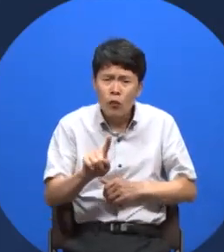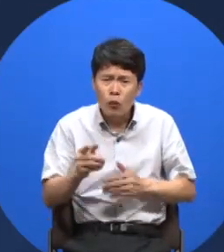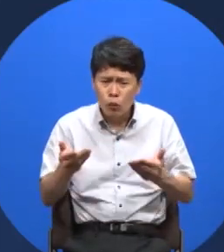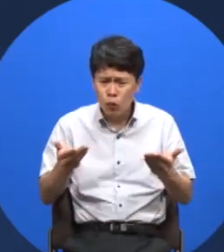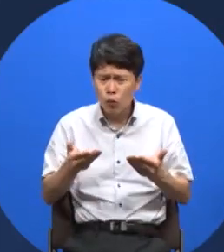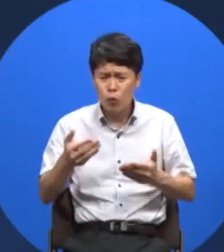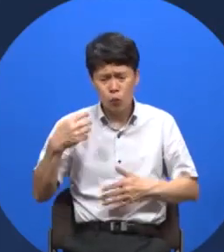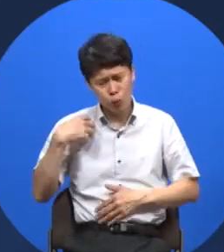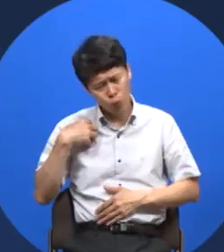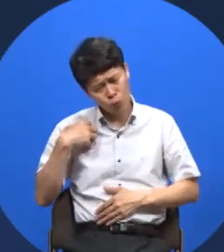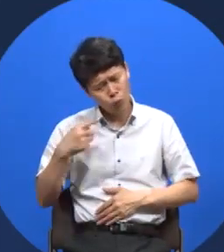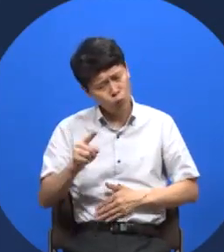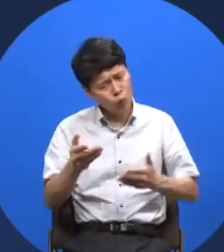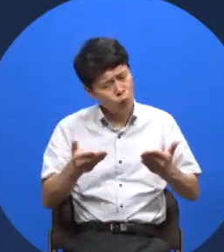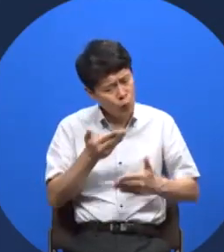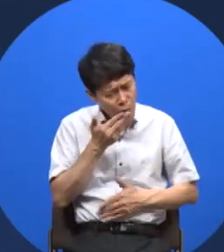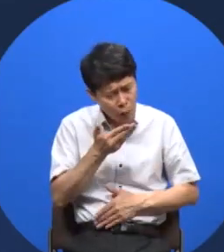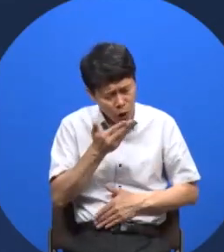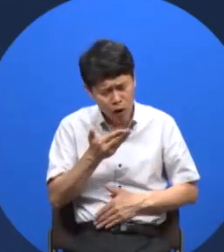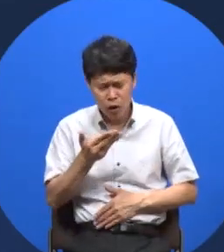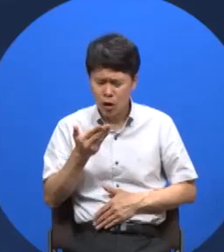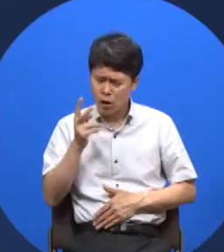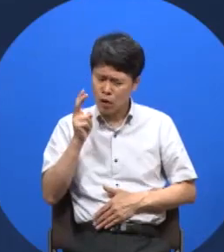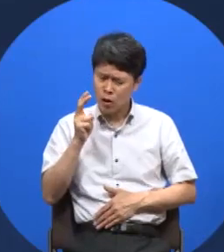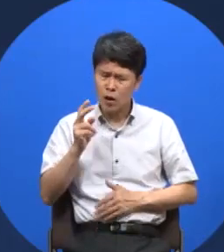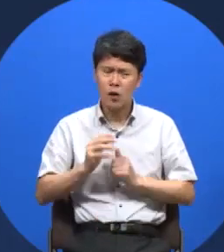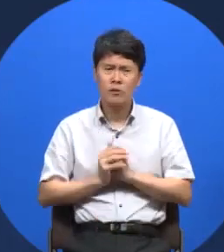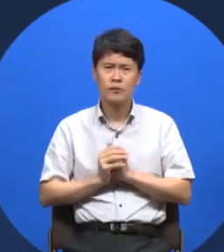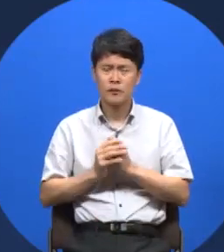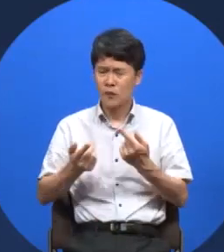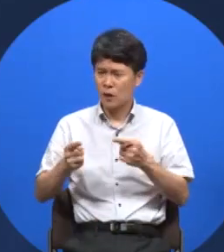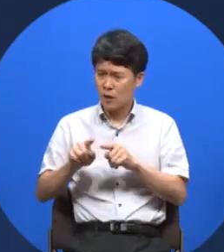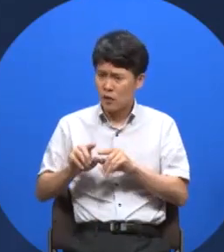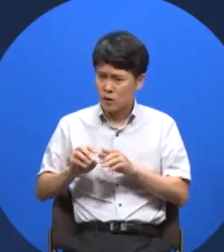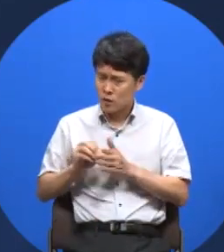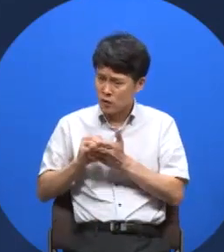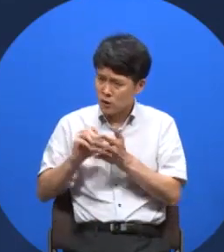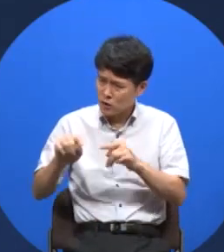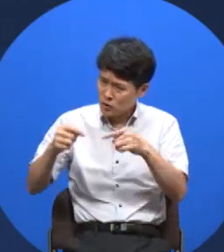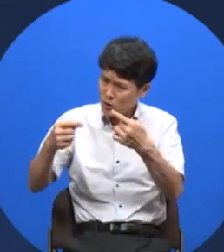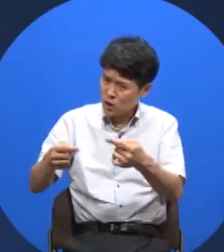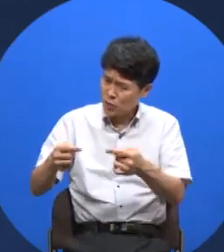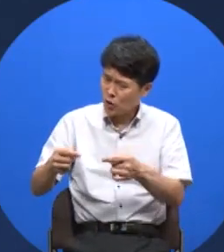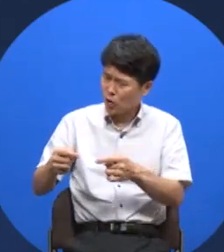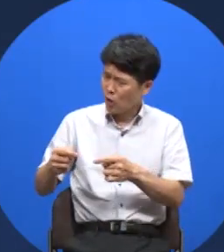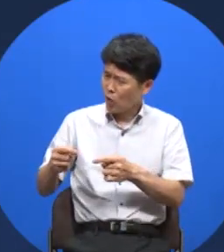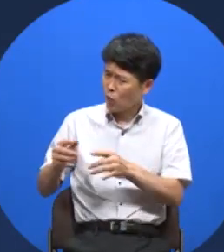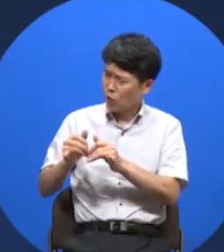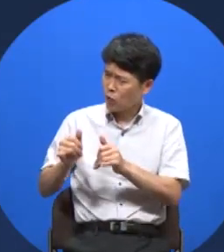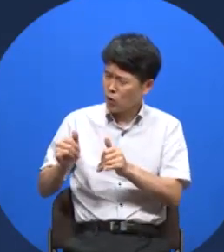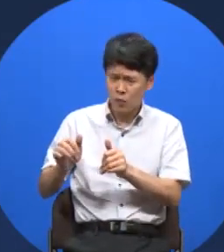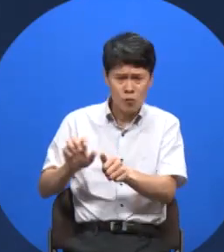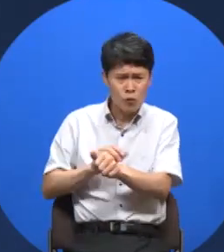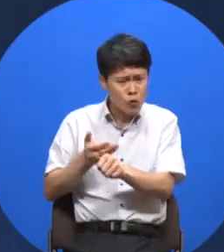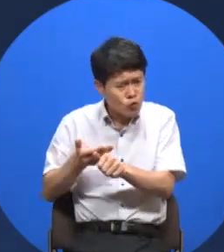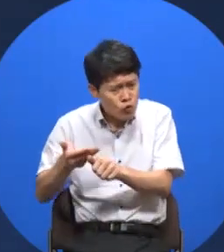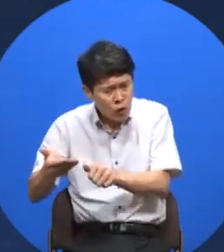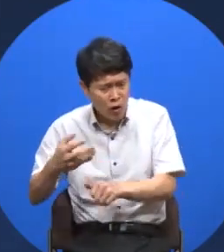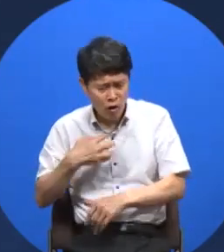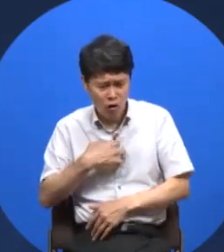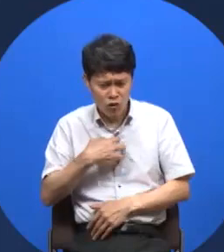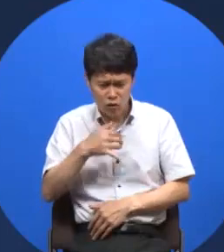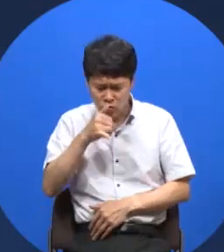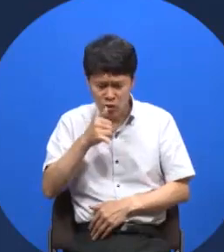하는지, 무슨 사역을 할 수 있는지, 혹 같이 간 팀원들에게 불편만 주는 것은 아닌지.